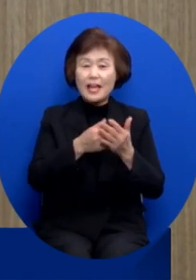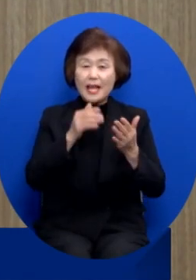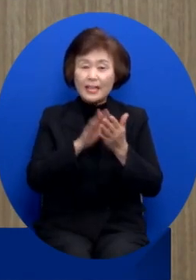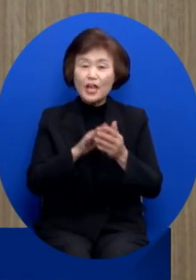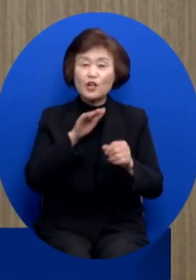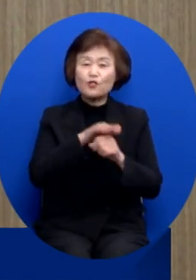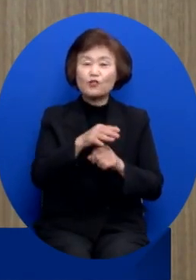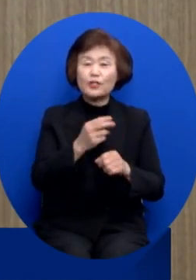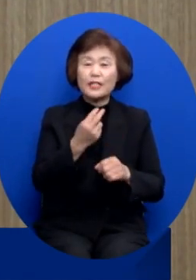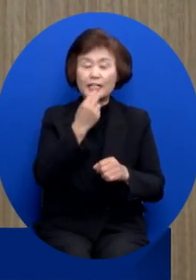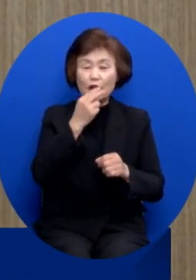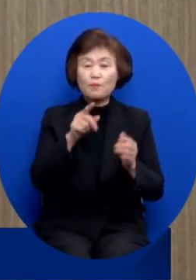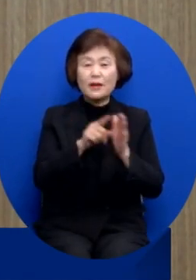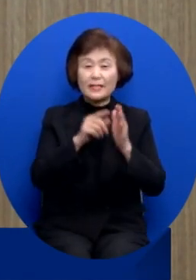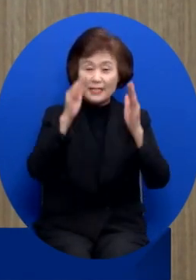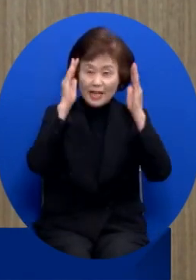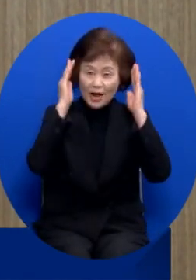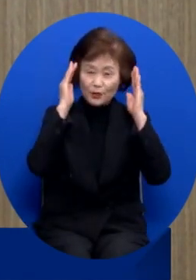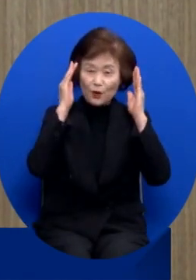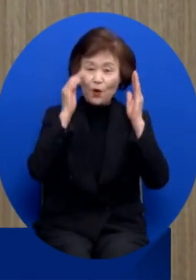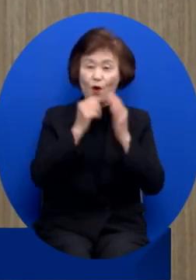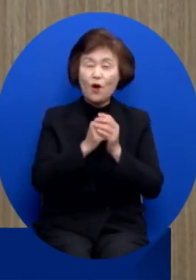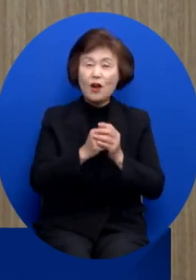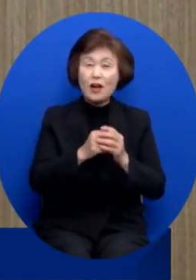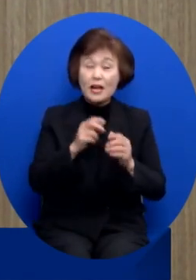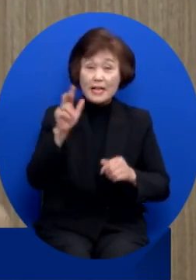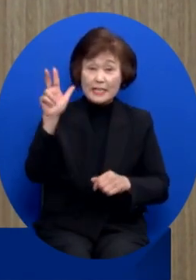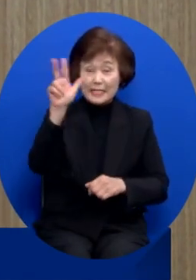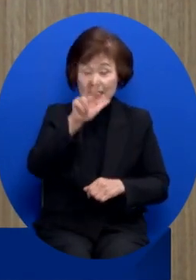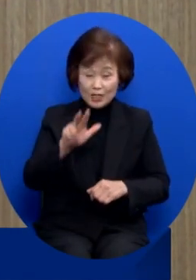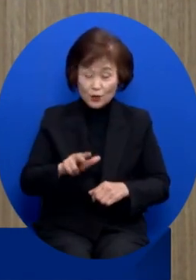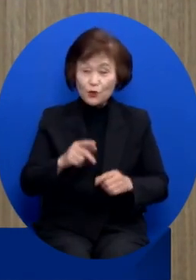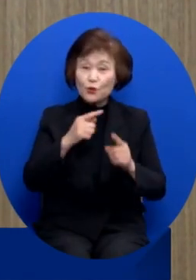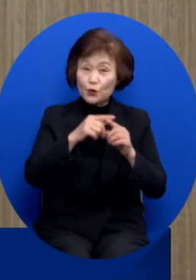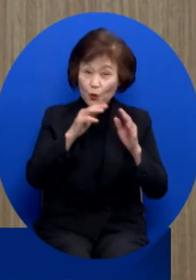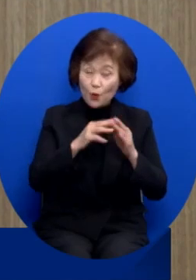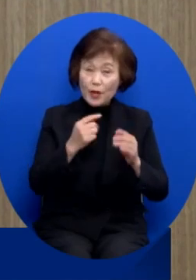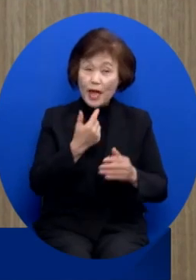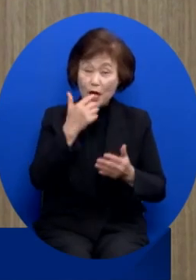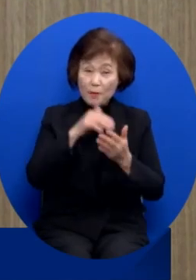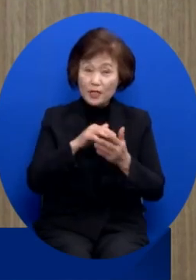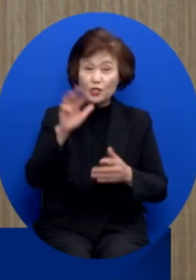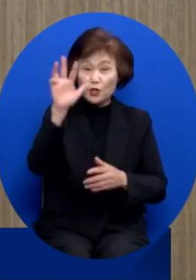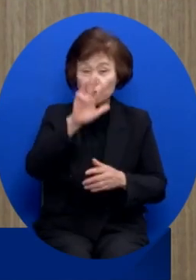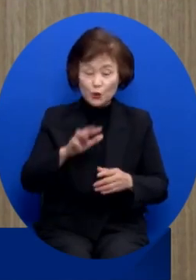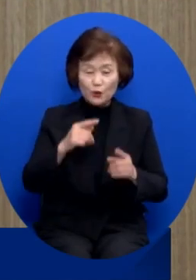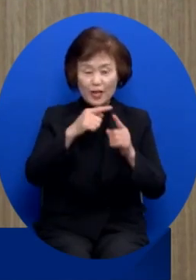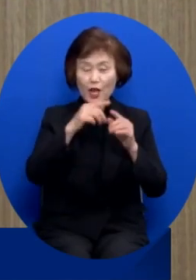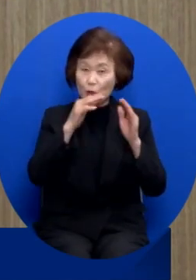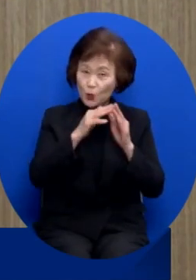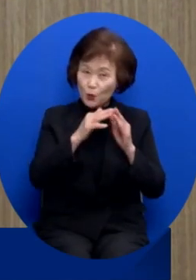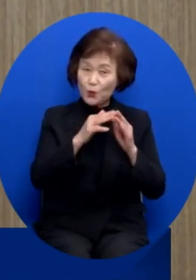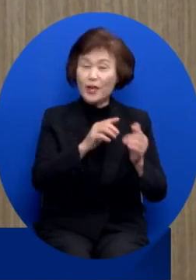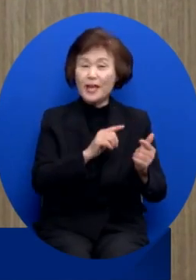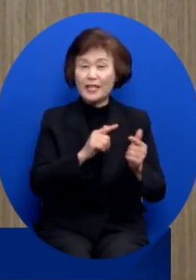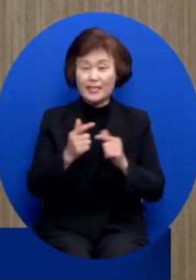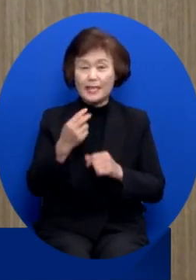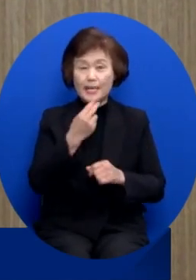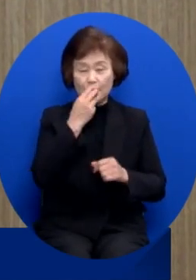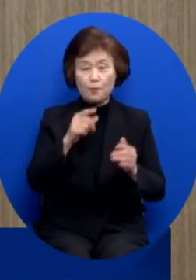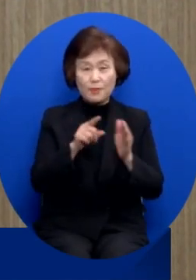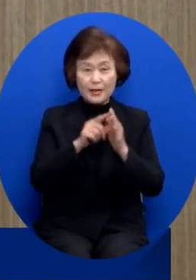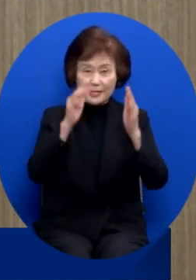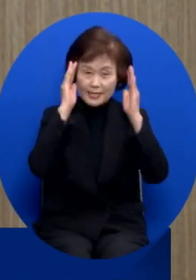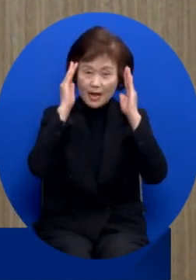그런 성경공부가 될 것 같고 그런 면에서 이제 전국 교회이 백소 교회들이 백속 총의 교회들이 계주 생명 신학을